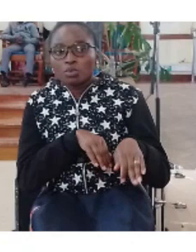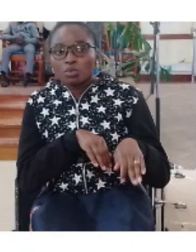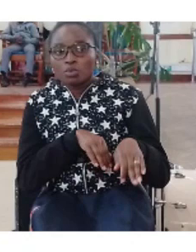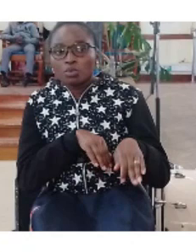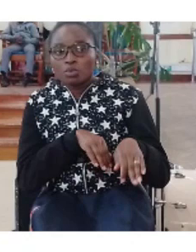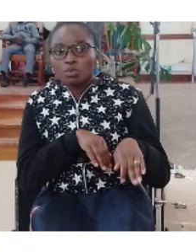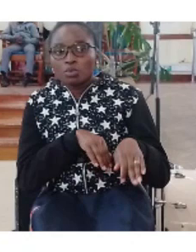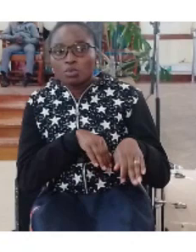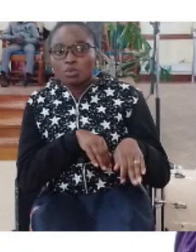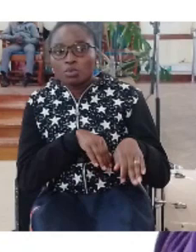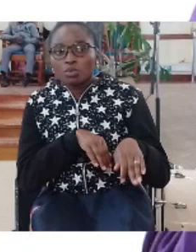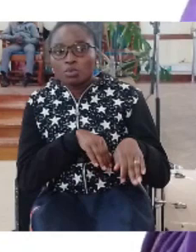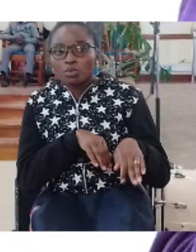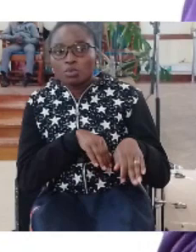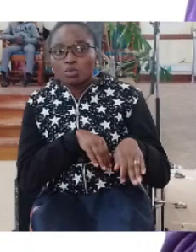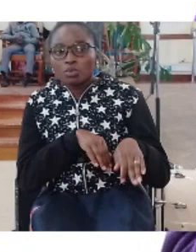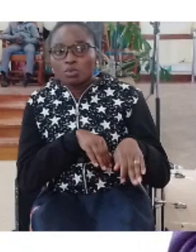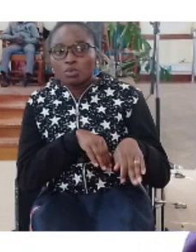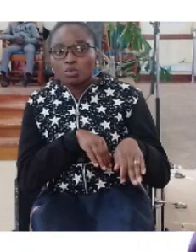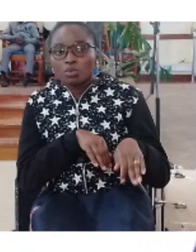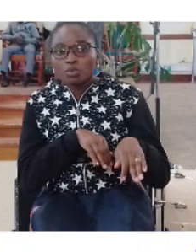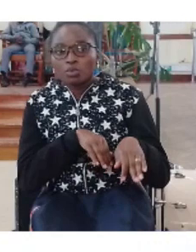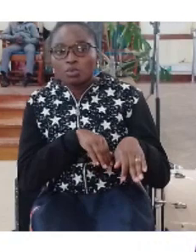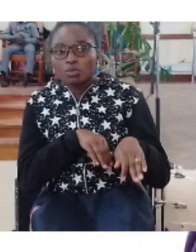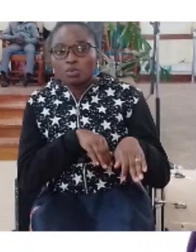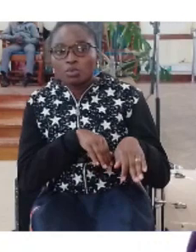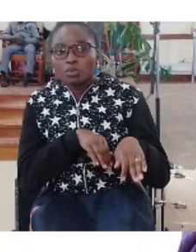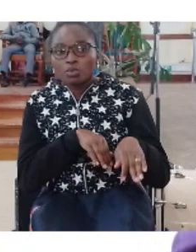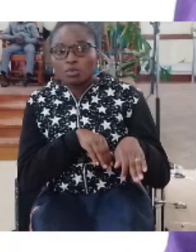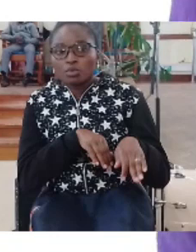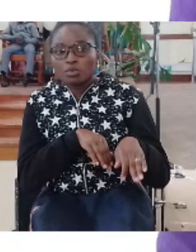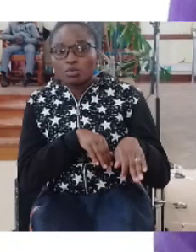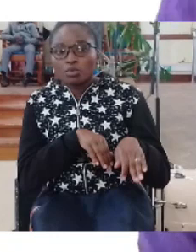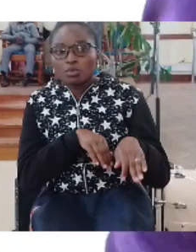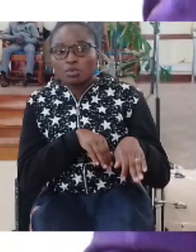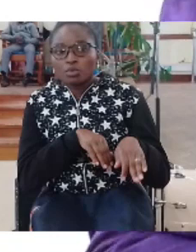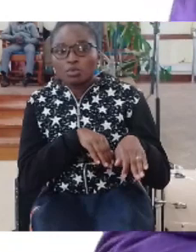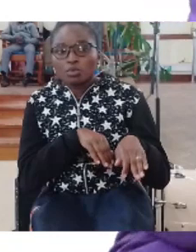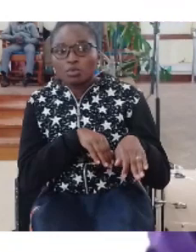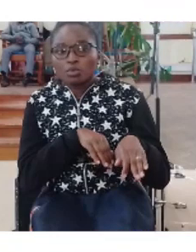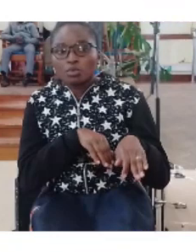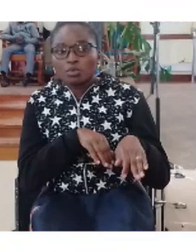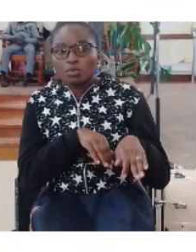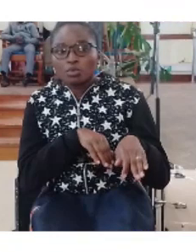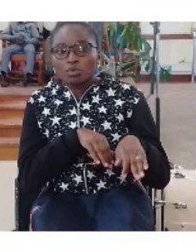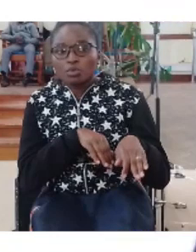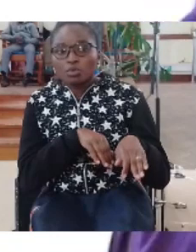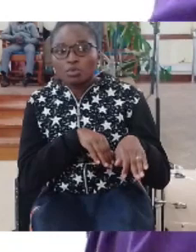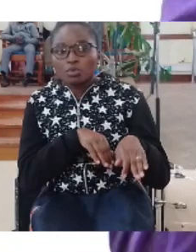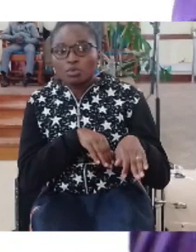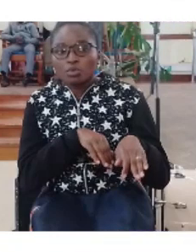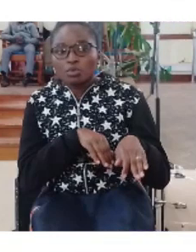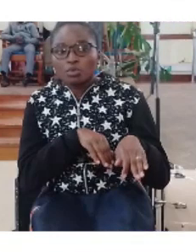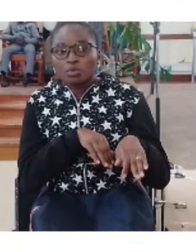muturire ni uhanaga uguo ugakora mbere ni thu thutha ni nduma nene miena na miena ni mirimu